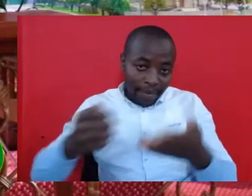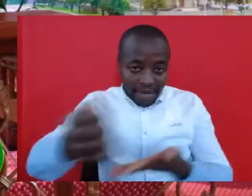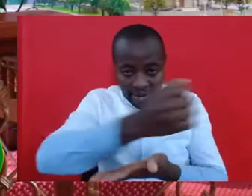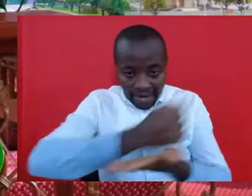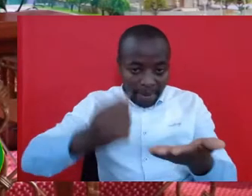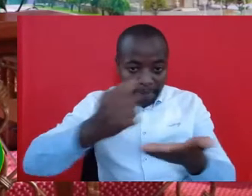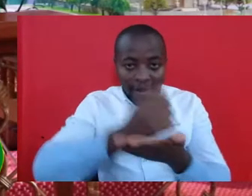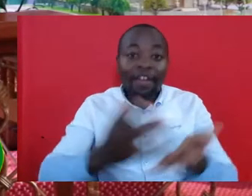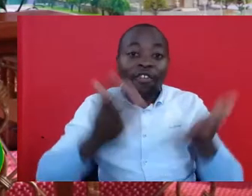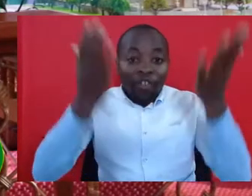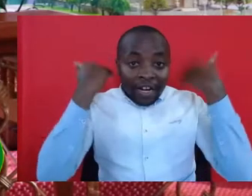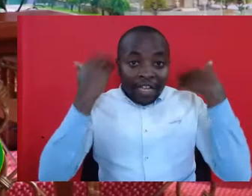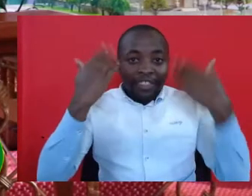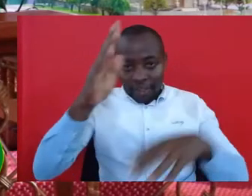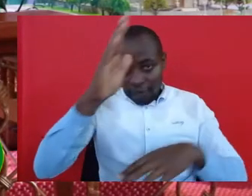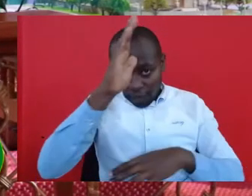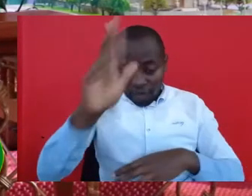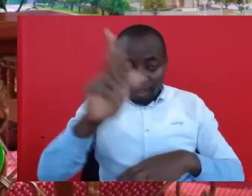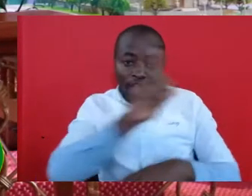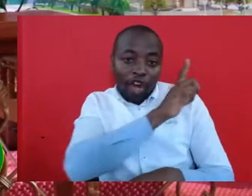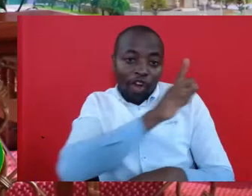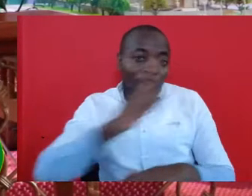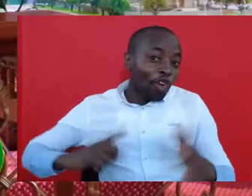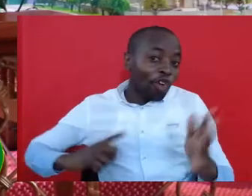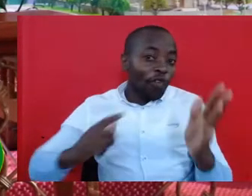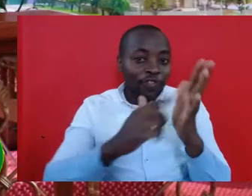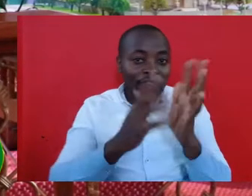Mwenyezi Mungu Baba wa Bwana wetu Yesu Kristo,